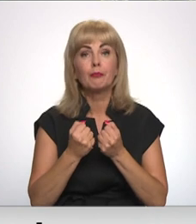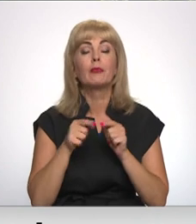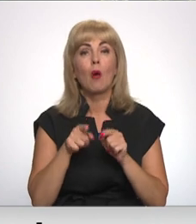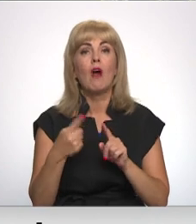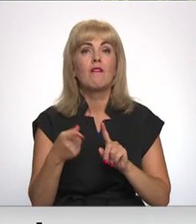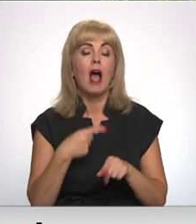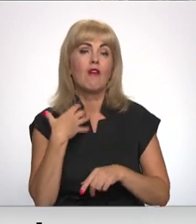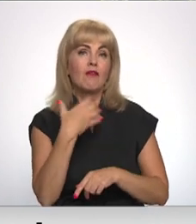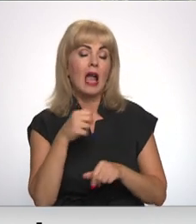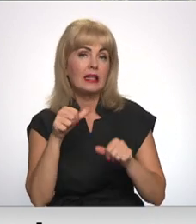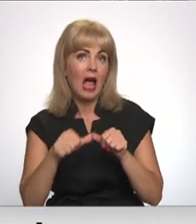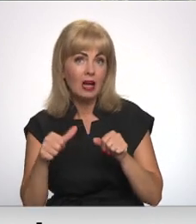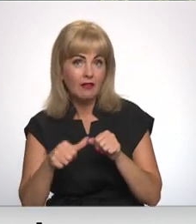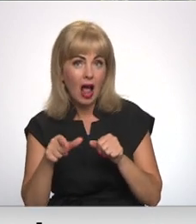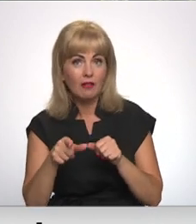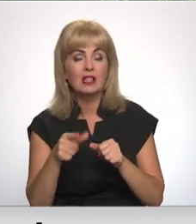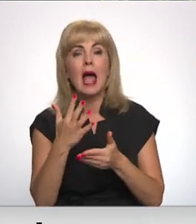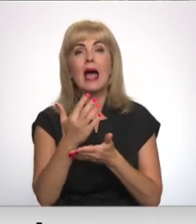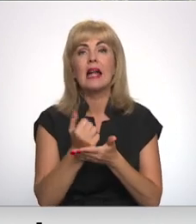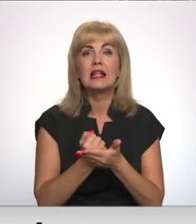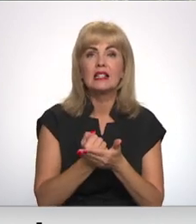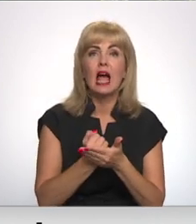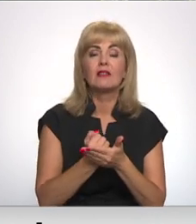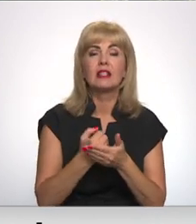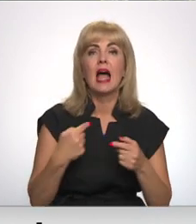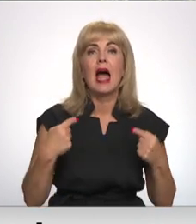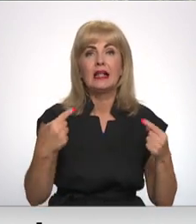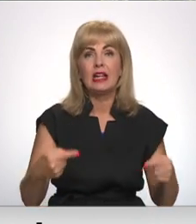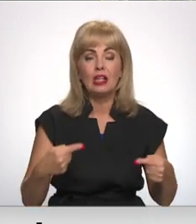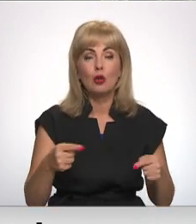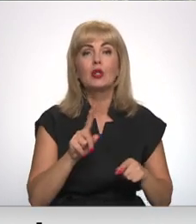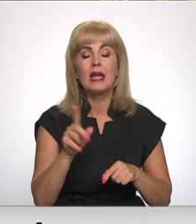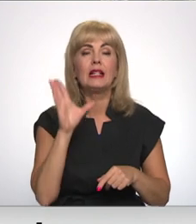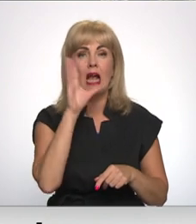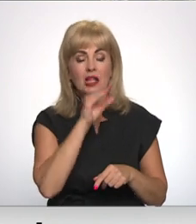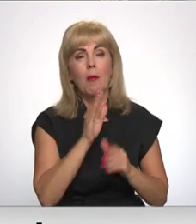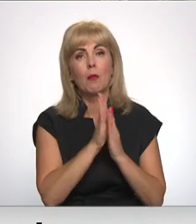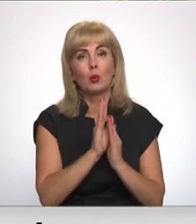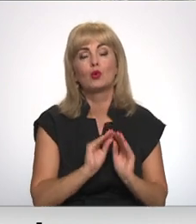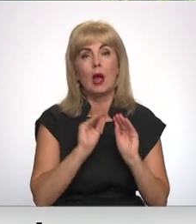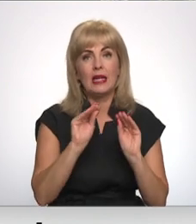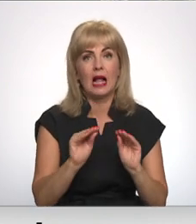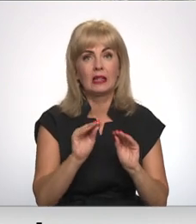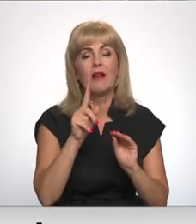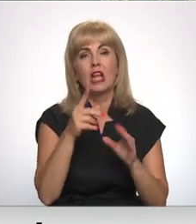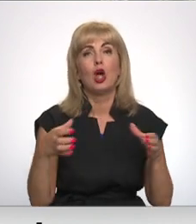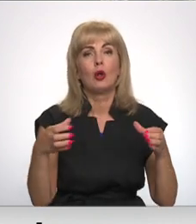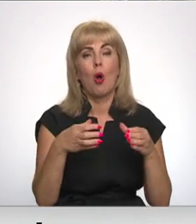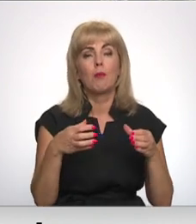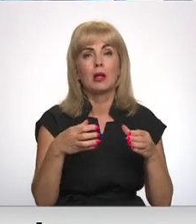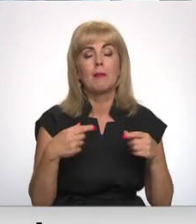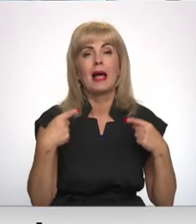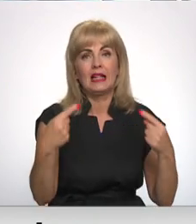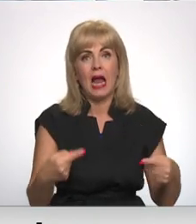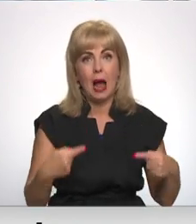Un vēl viņam vajag degvielu un vēl viņam vajag rezerves riteņus. Viņa teica, ja var, ja iespējams ieliekat arī vienu komplektu rezerves riteņus